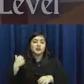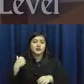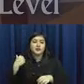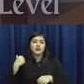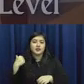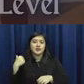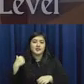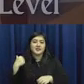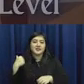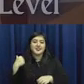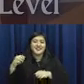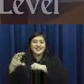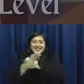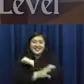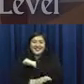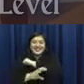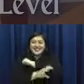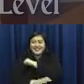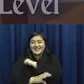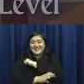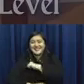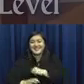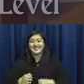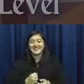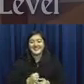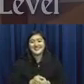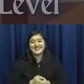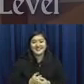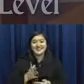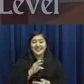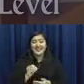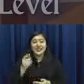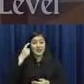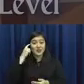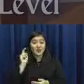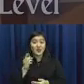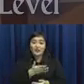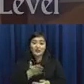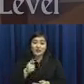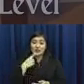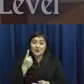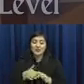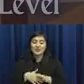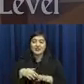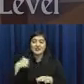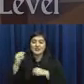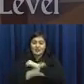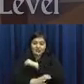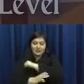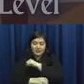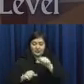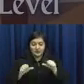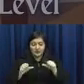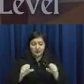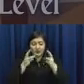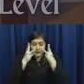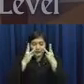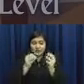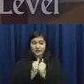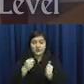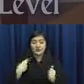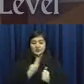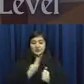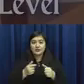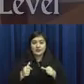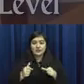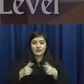nasa ibang mundo, nasa ibang bansa, you see? For all of you who are the other countries, thank you for tuning in with us. Keep on tuning in, and let's keep